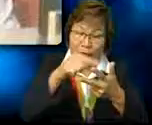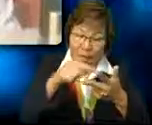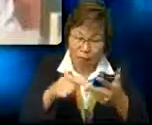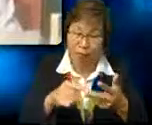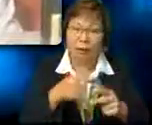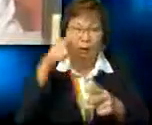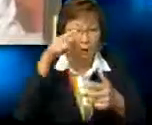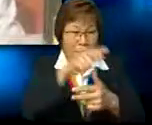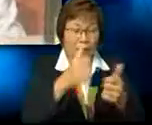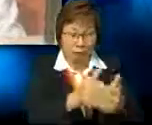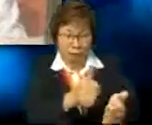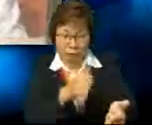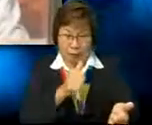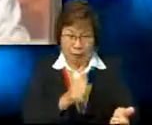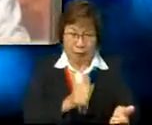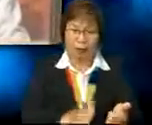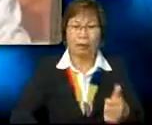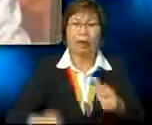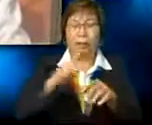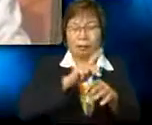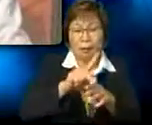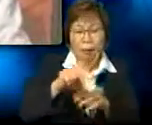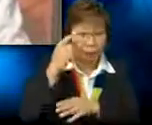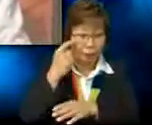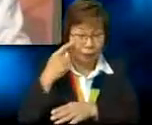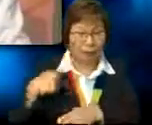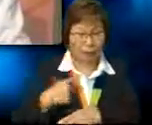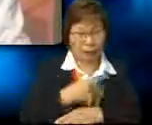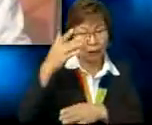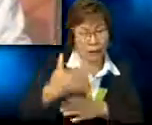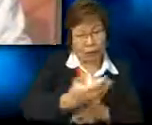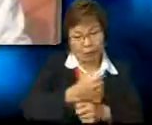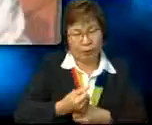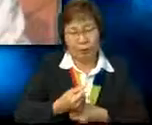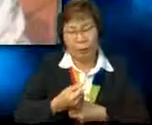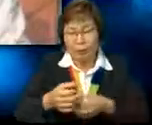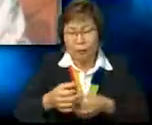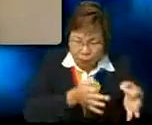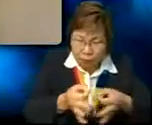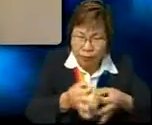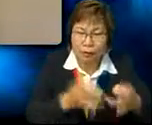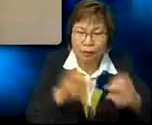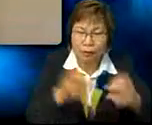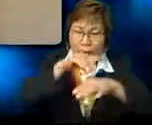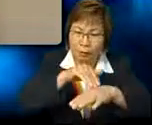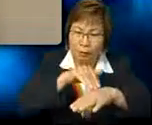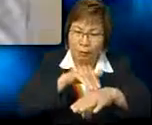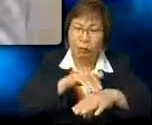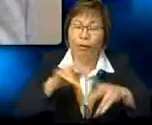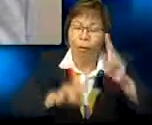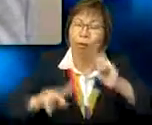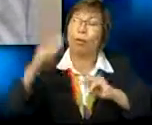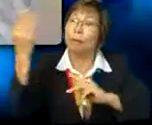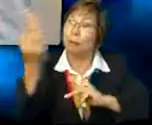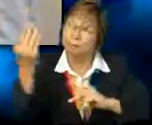lihat daripada pencegahan, sebagai pakar mata, kita akan dapat memberi penjelasan kepada orang